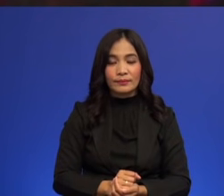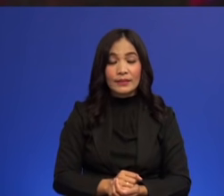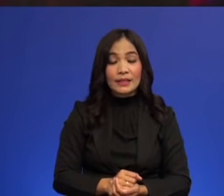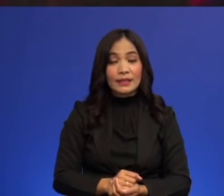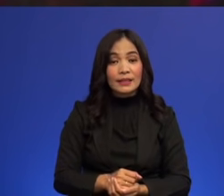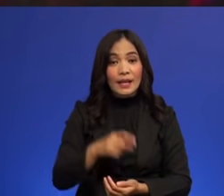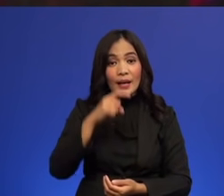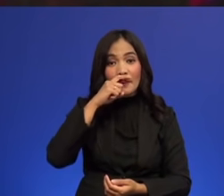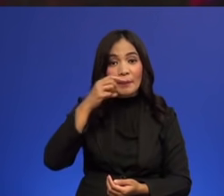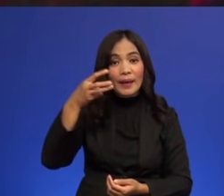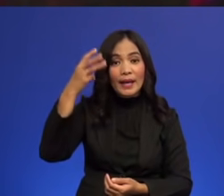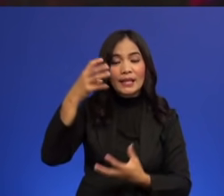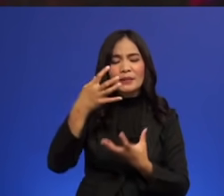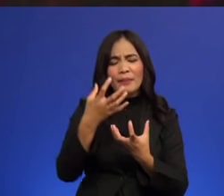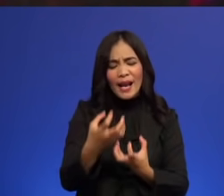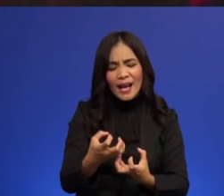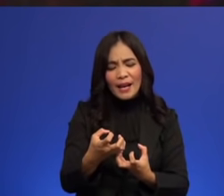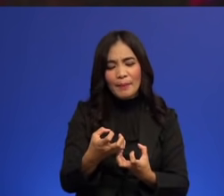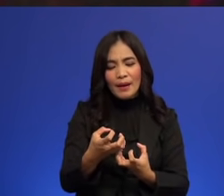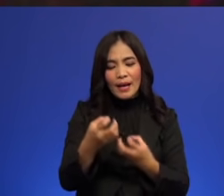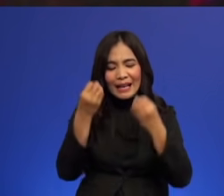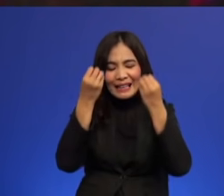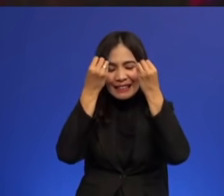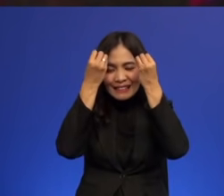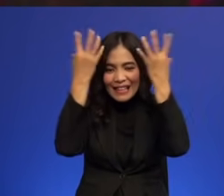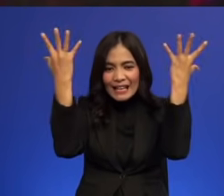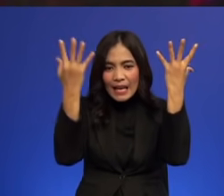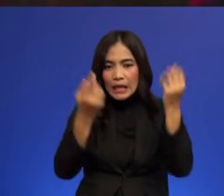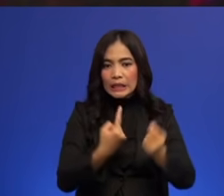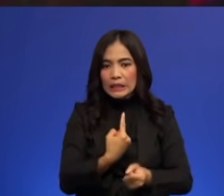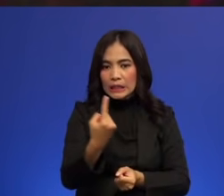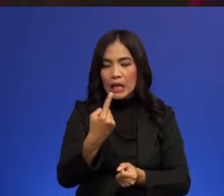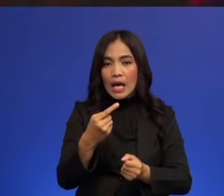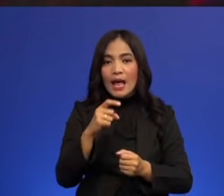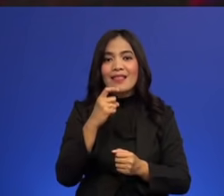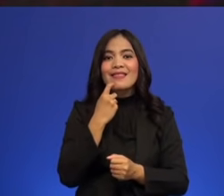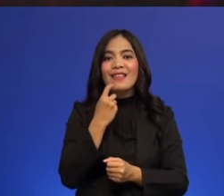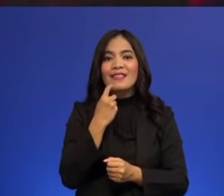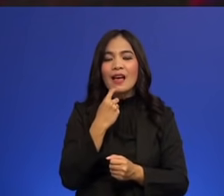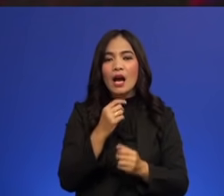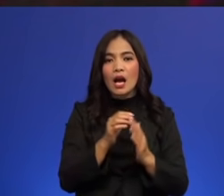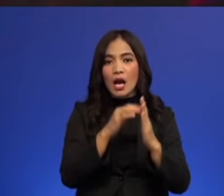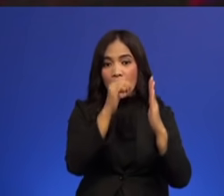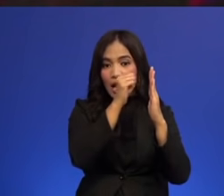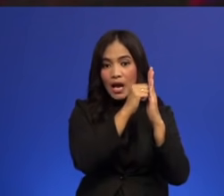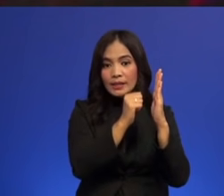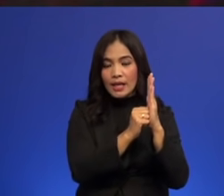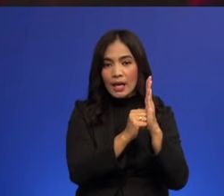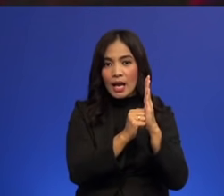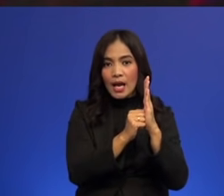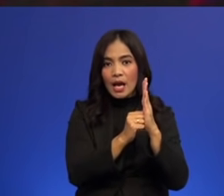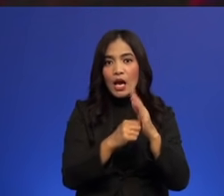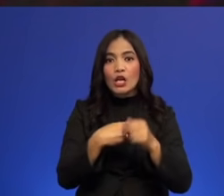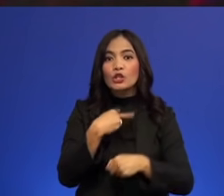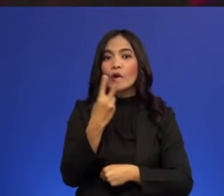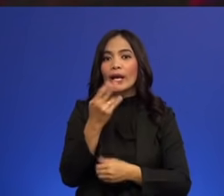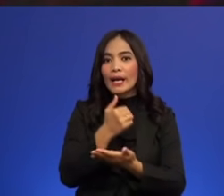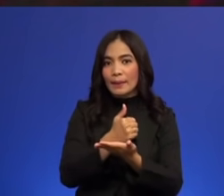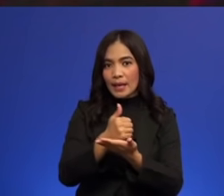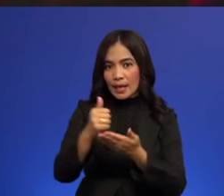saya berharap kita benar-benar disadarkan dengan pemberitaan suara kebenaran ini.